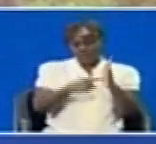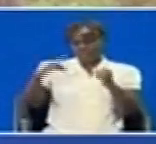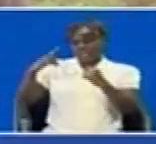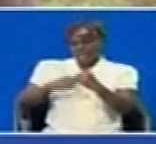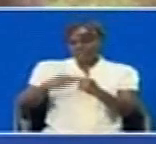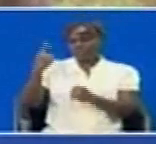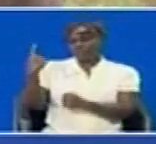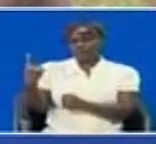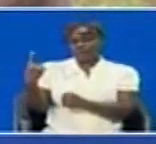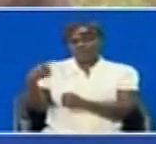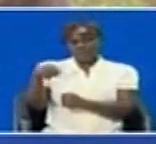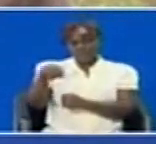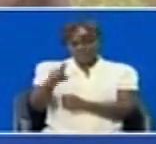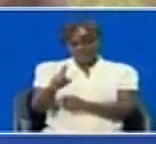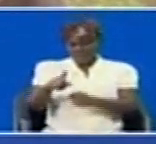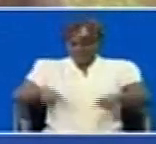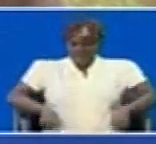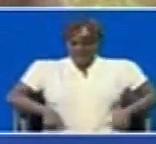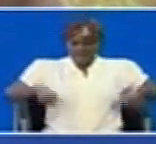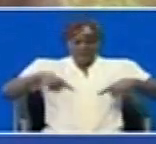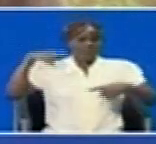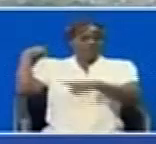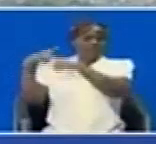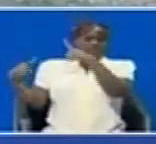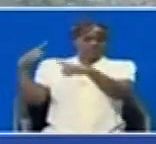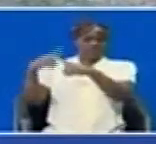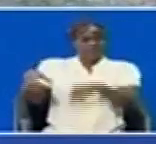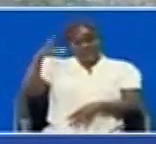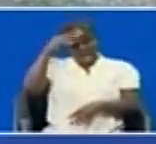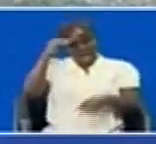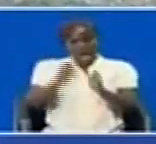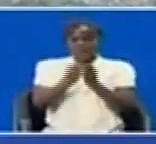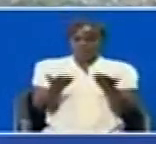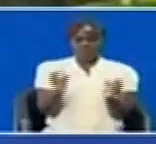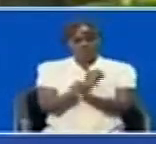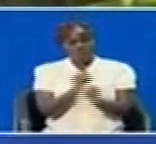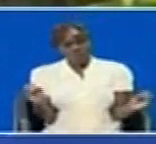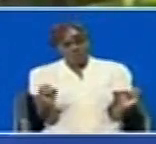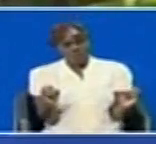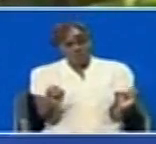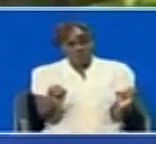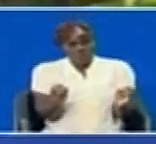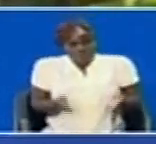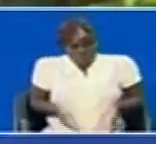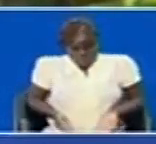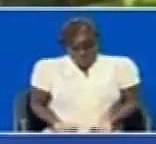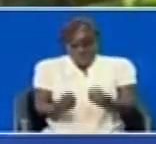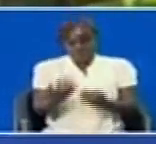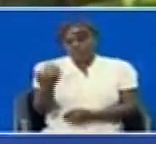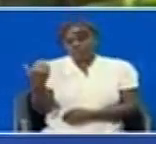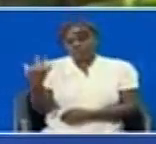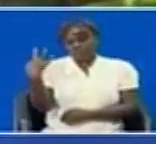Collins yuko hapa kusomea elimu ya maisha isiyofundishwa vitabuni wala chuoni. Tulizaliwa tukawa watatu home, and